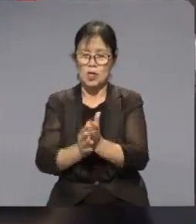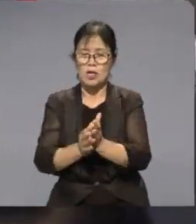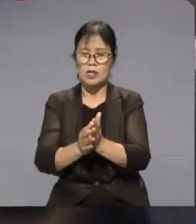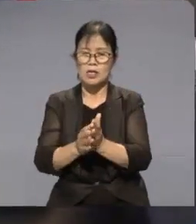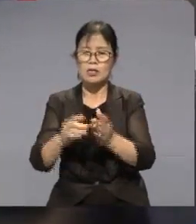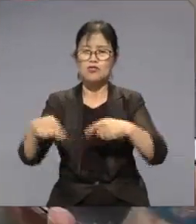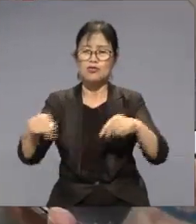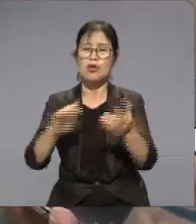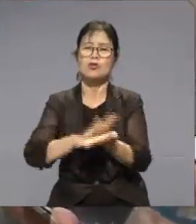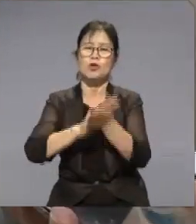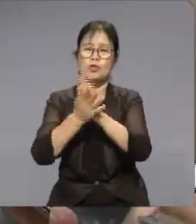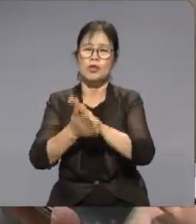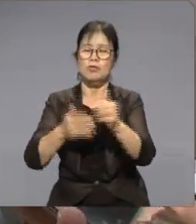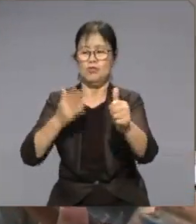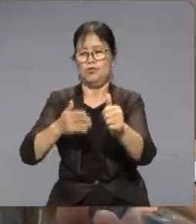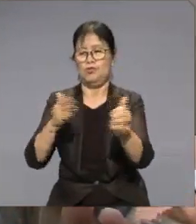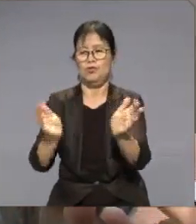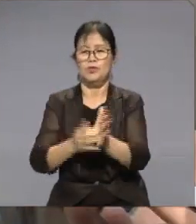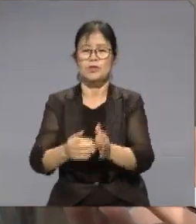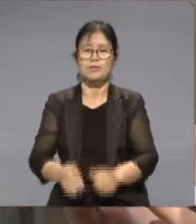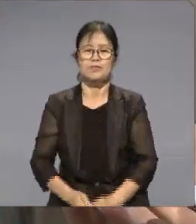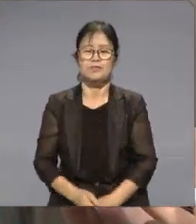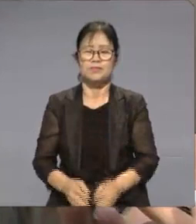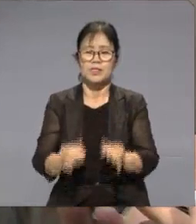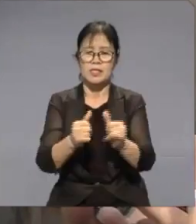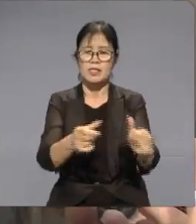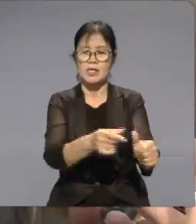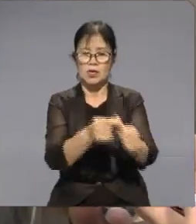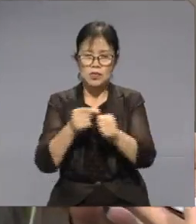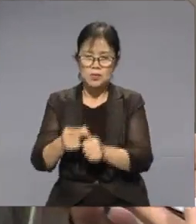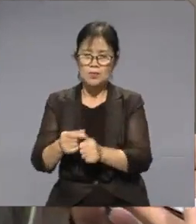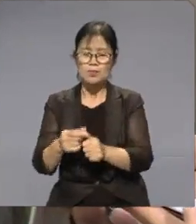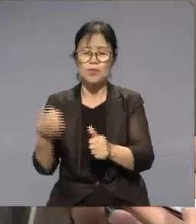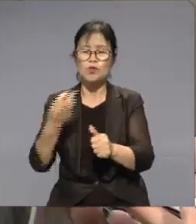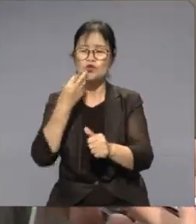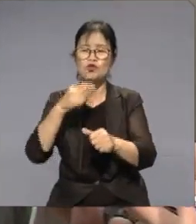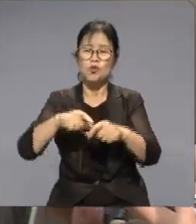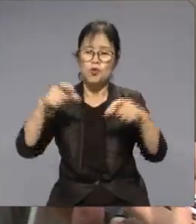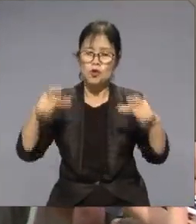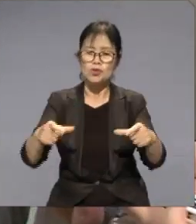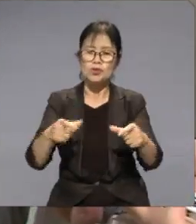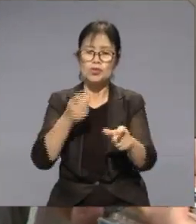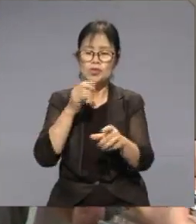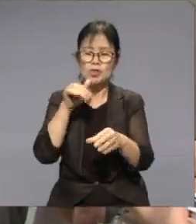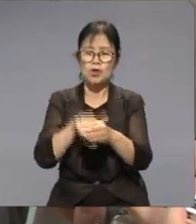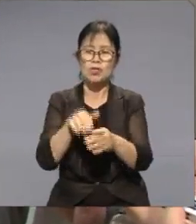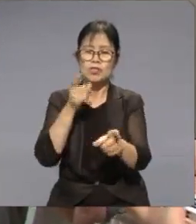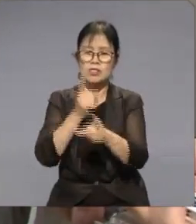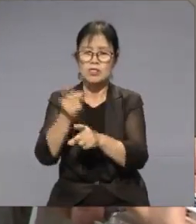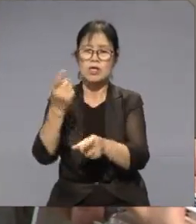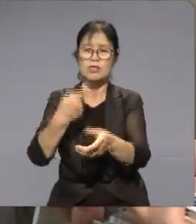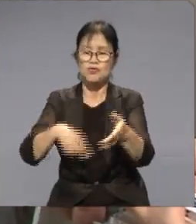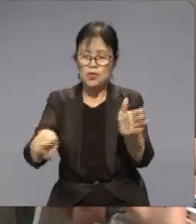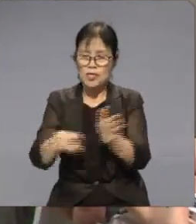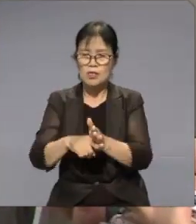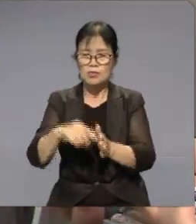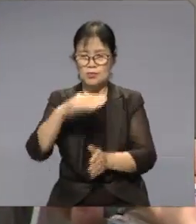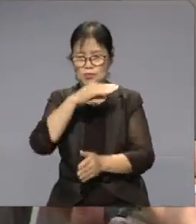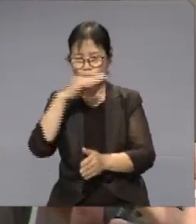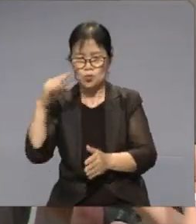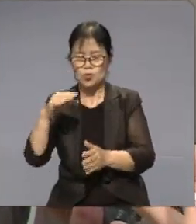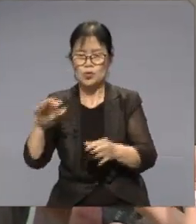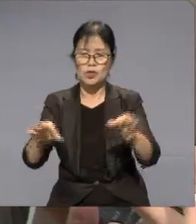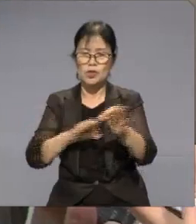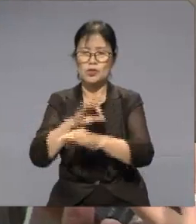촉구했습니다. 저는 인재 영입과 함께 수도권 선거에서 승리하기 위해서는 제대로